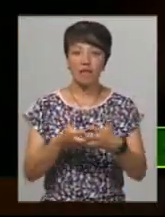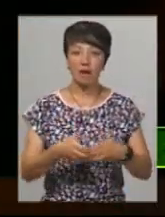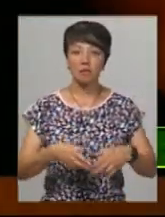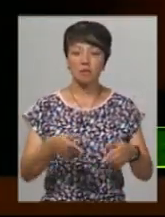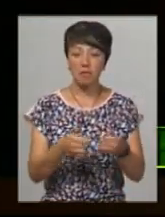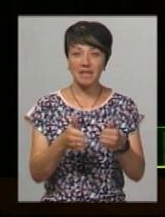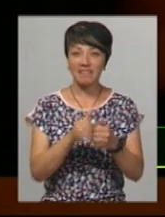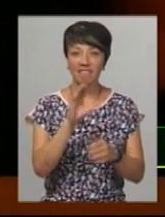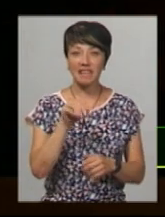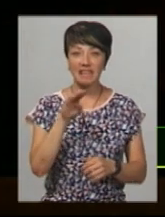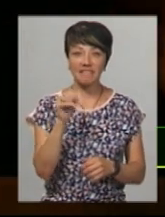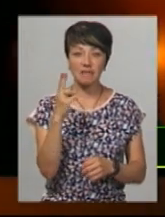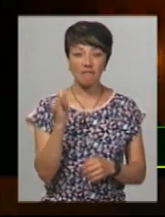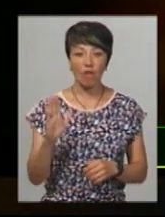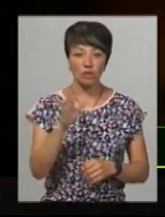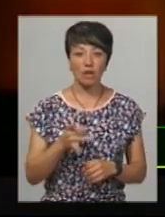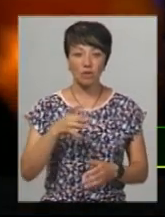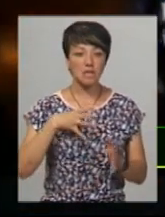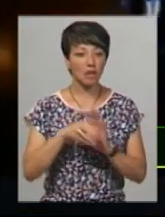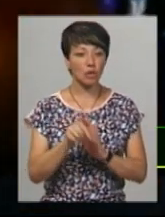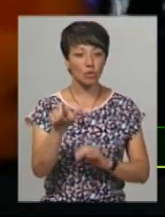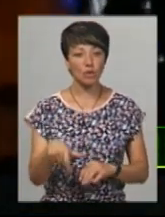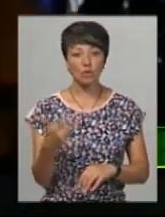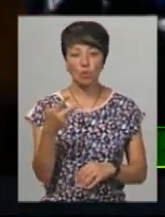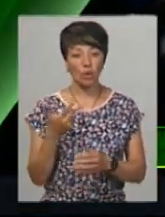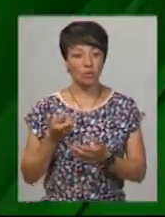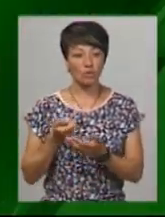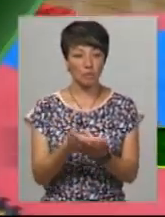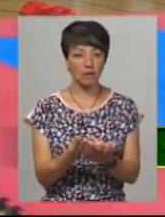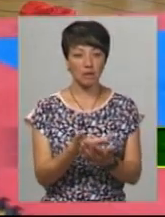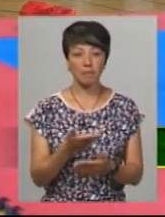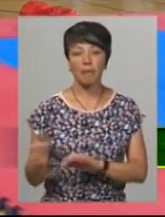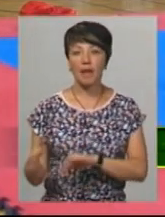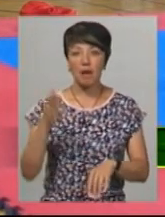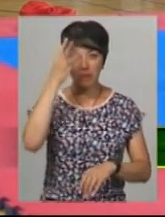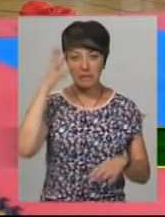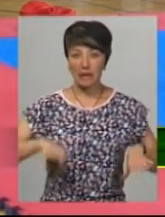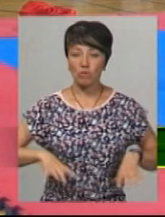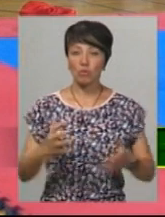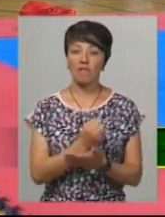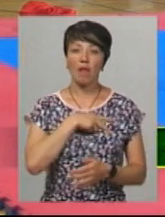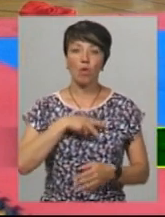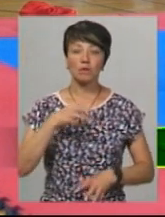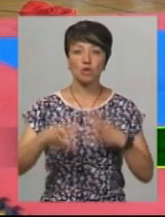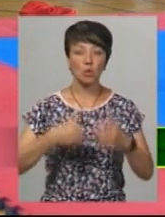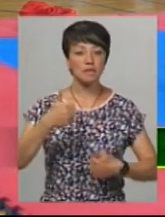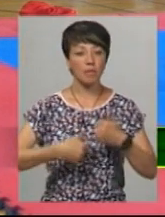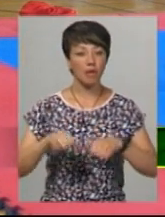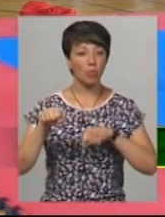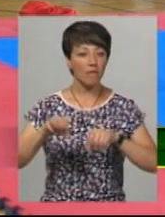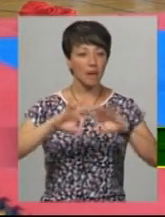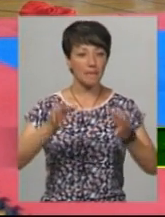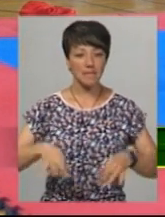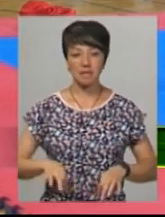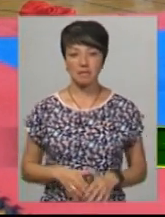пригоді поблизу Вітівці Волочиського району загинула людина, троє у шпиталені. Хмельницький тренер здобув нагороди на міжнародних змаганнях з бойових